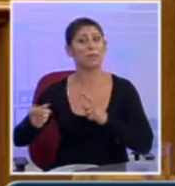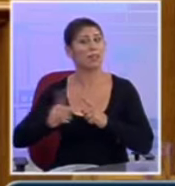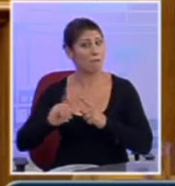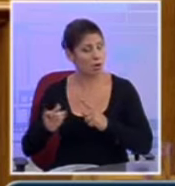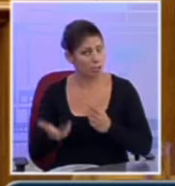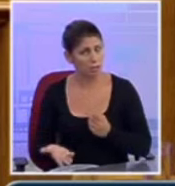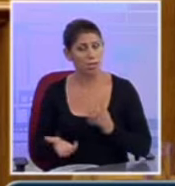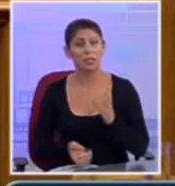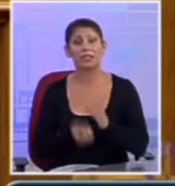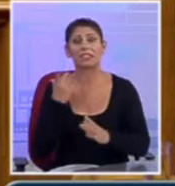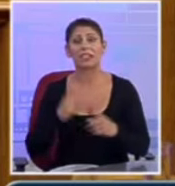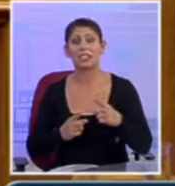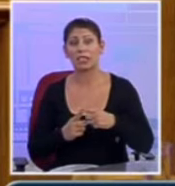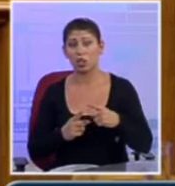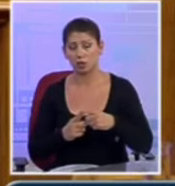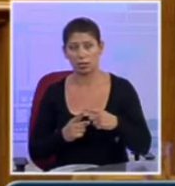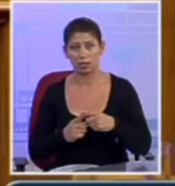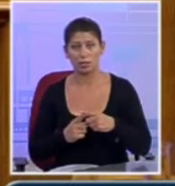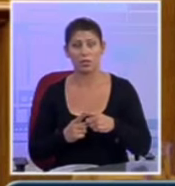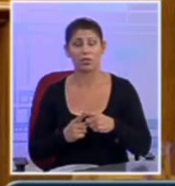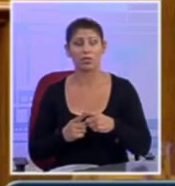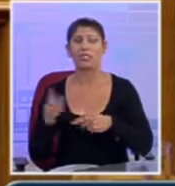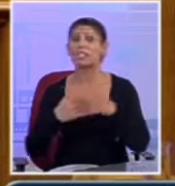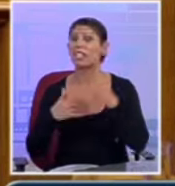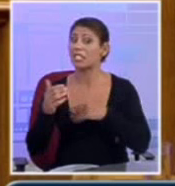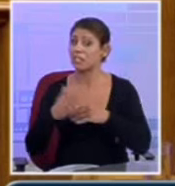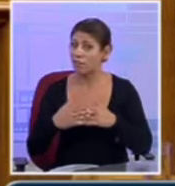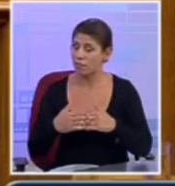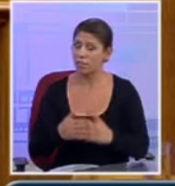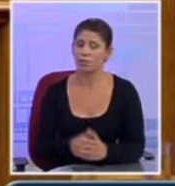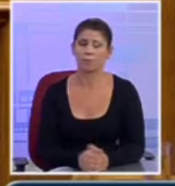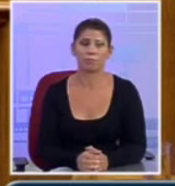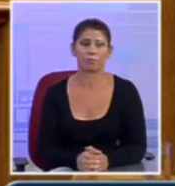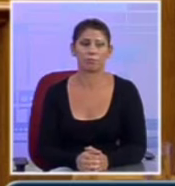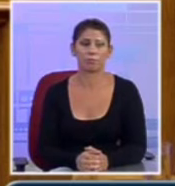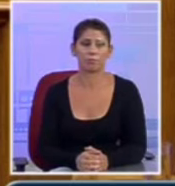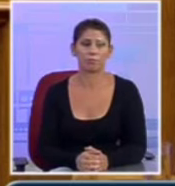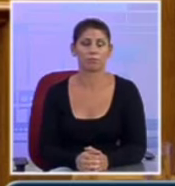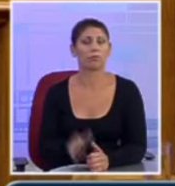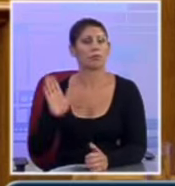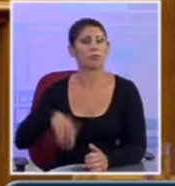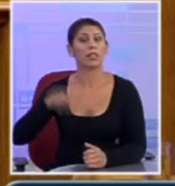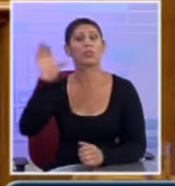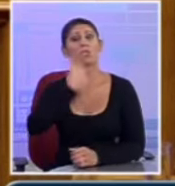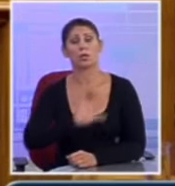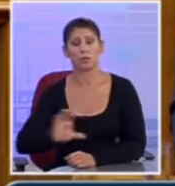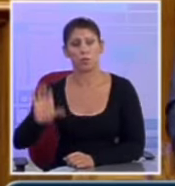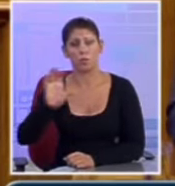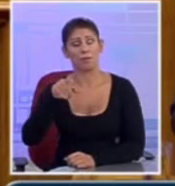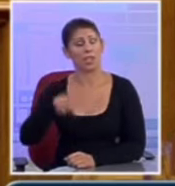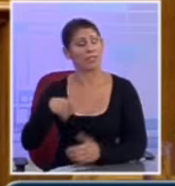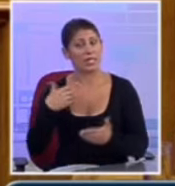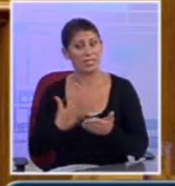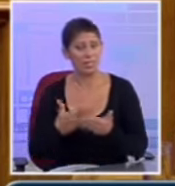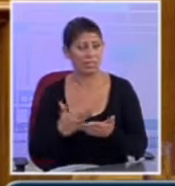μεταφορές, στις νέες τεχνολογίες, στις κατασκευές και τέλος στον τουρισμό. Αυτά είναι